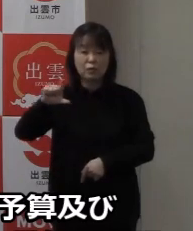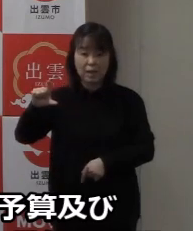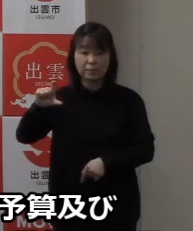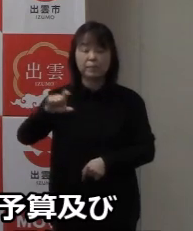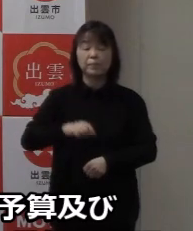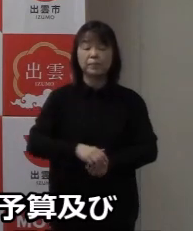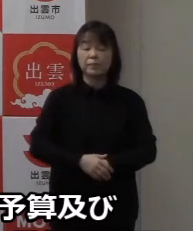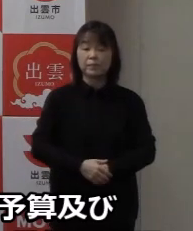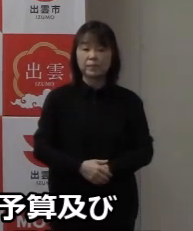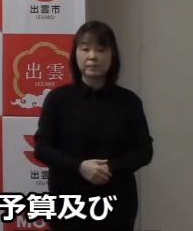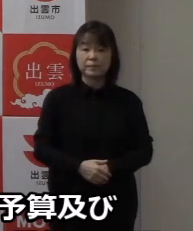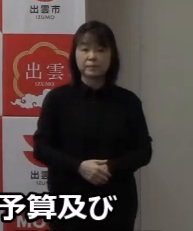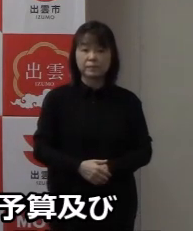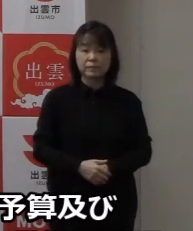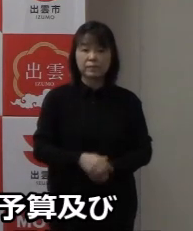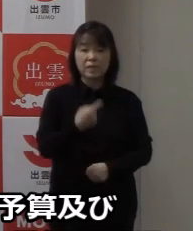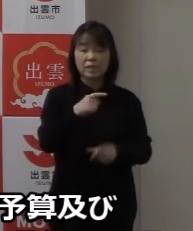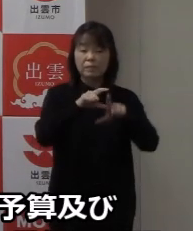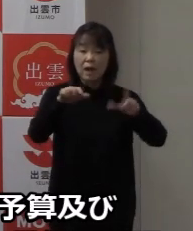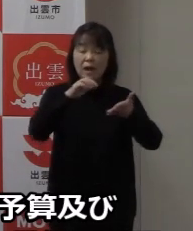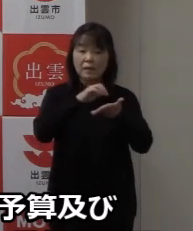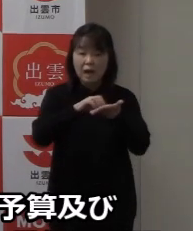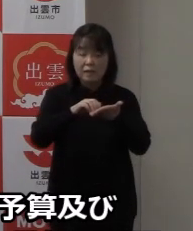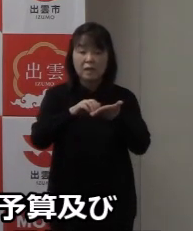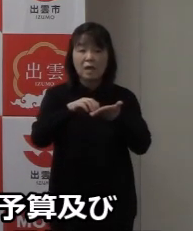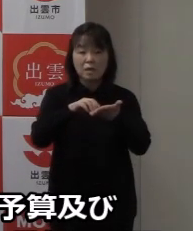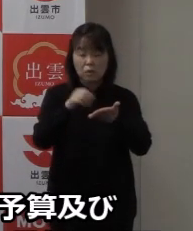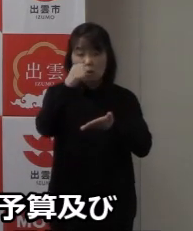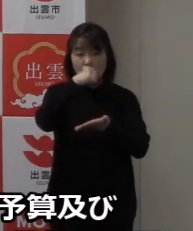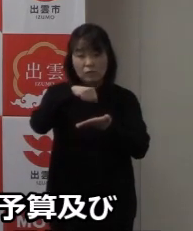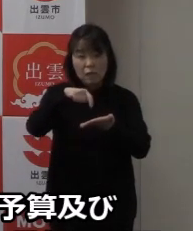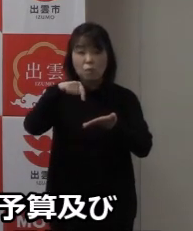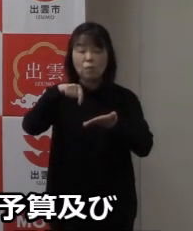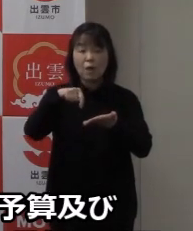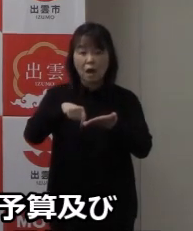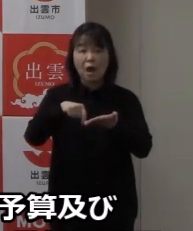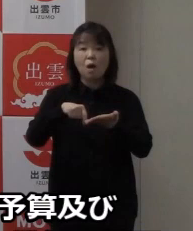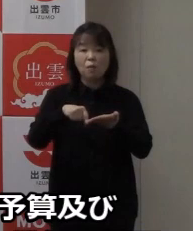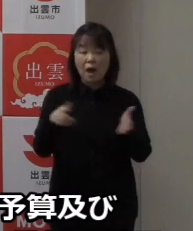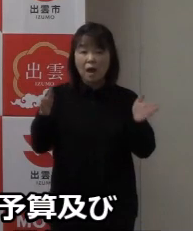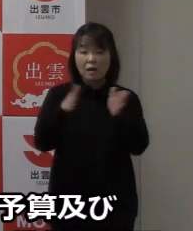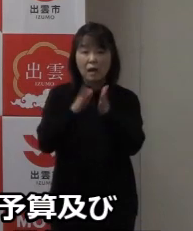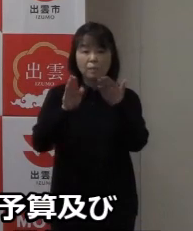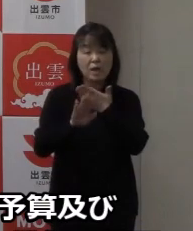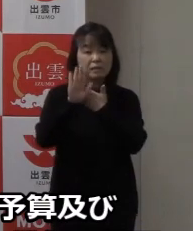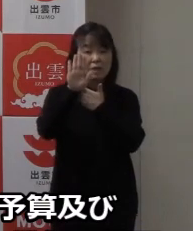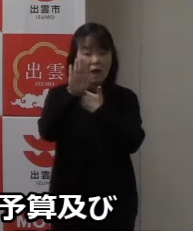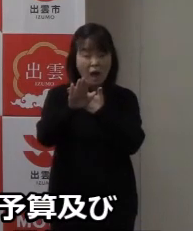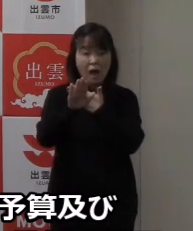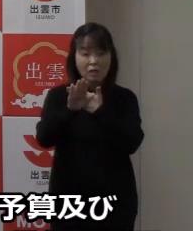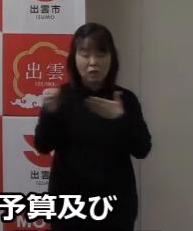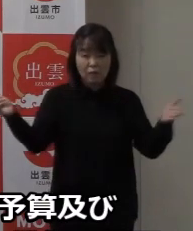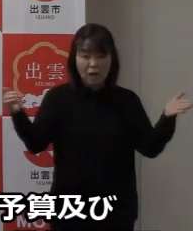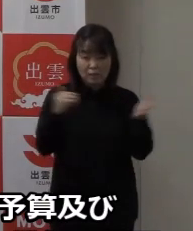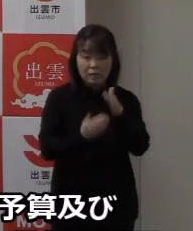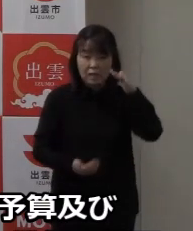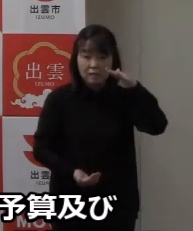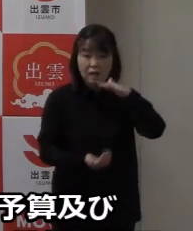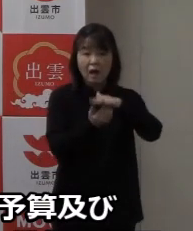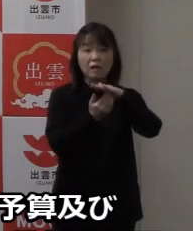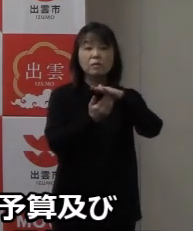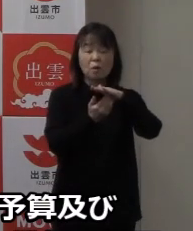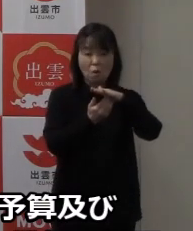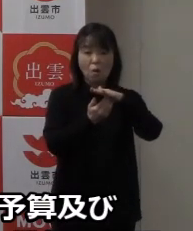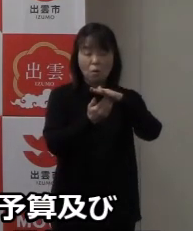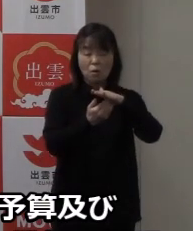。一般会計の予算規模は当初予算としては合併以降過去最大とな